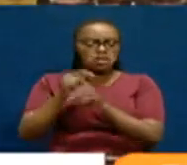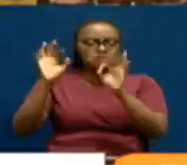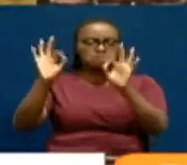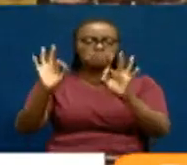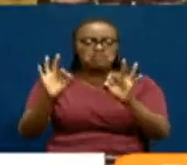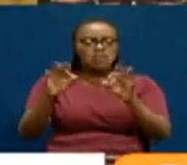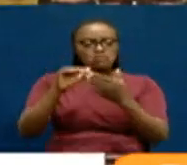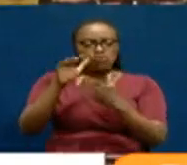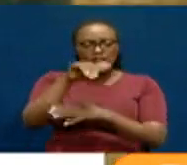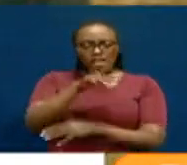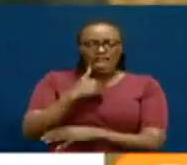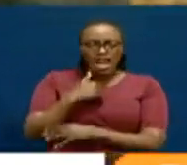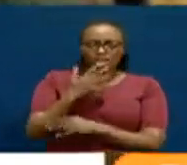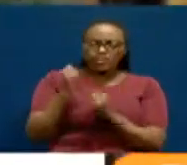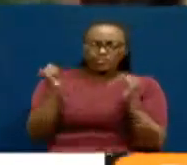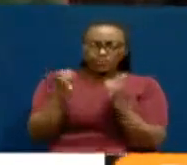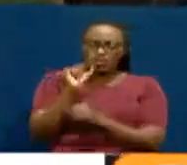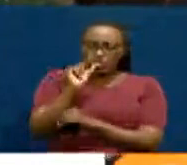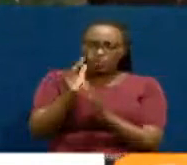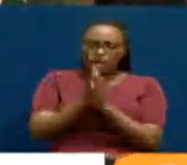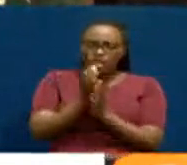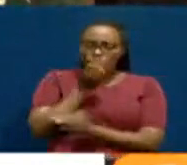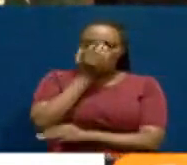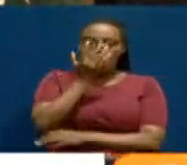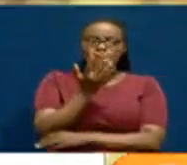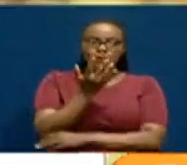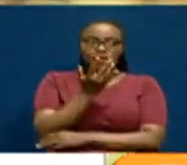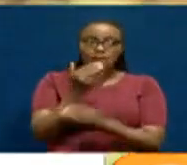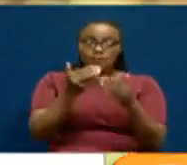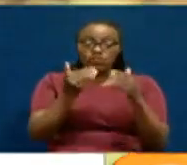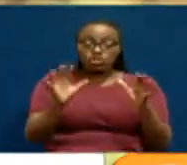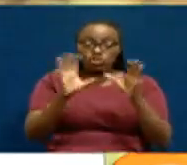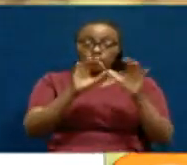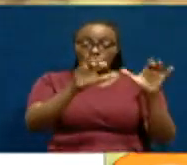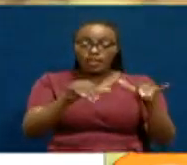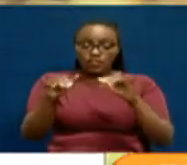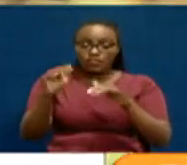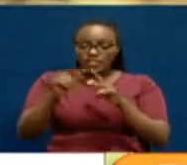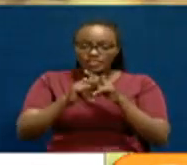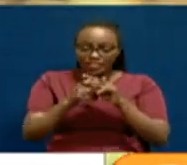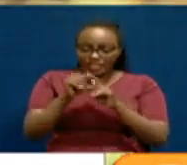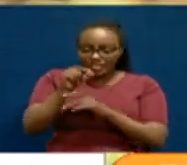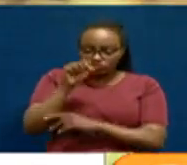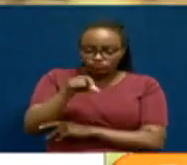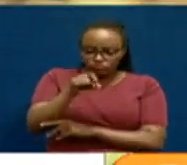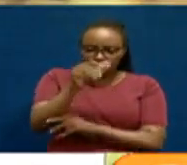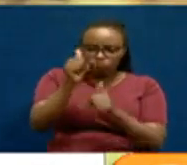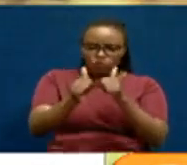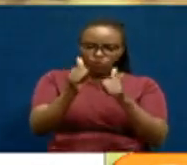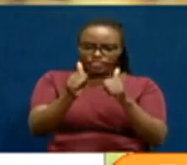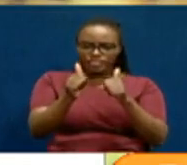katika sehemu za joto na baridi kiasi. Kabla uingie kwa hii kilimo, tafuta ile seedlings